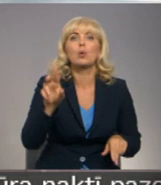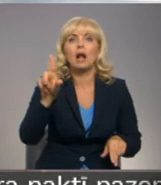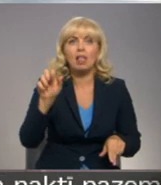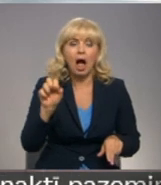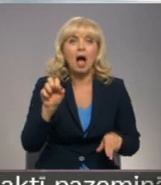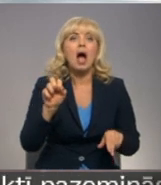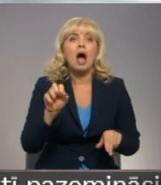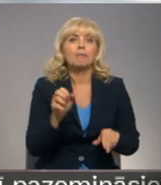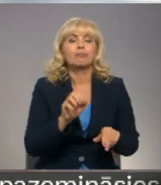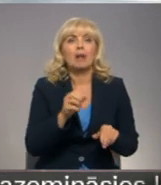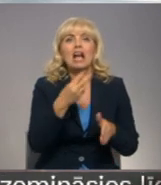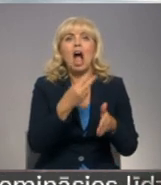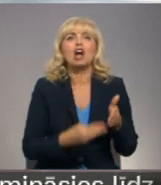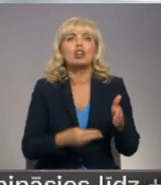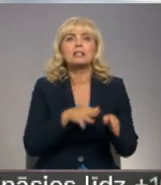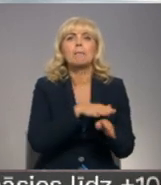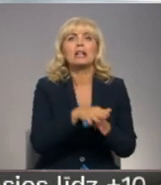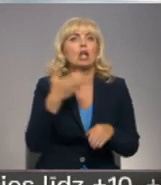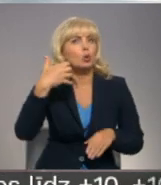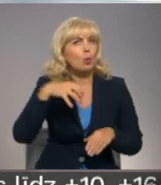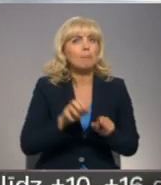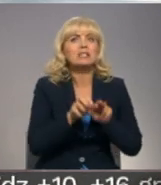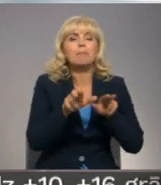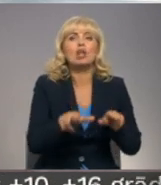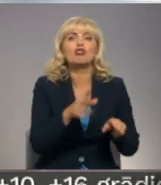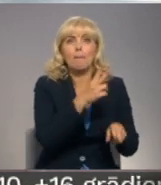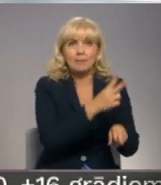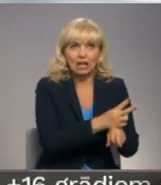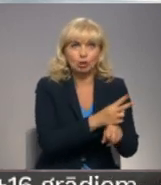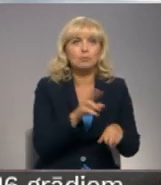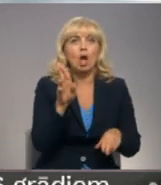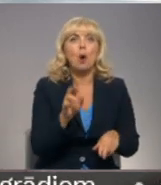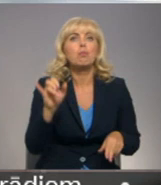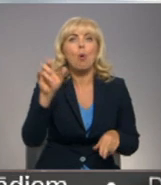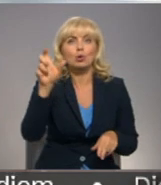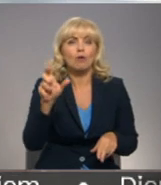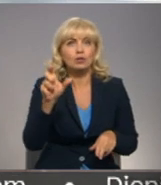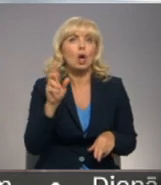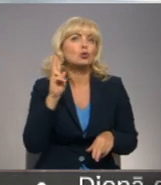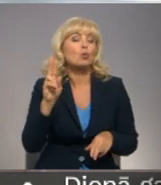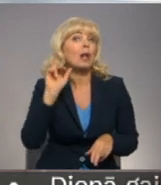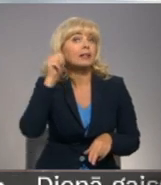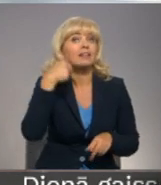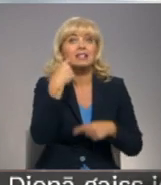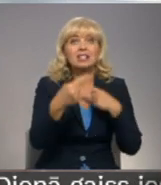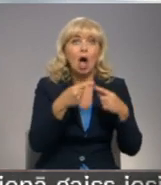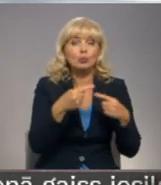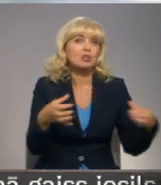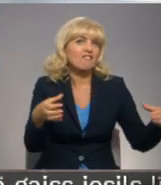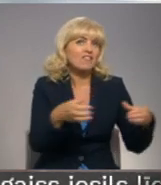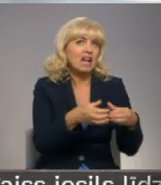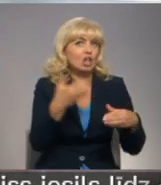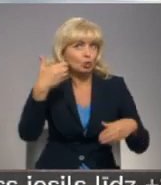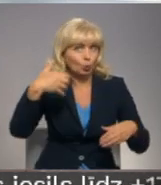lai nodrošinātu sev vairākumu atbalstu. Burovam atbalstu solījusi Saskaņas deputāta frakcijas vadītāja Anna Vladau, taču